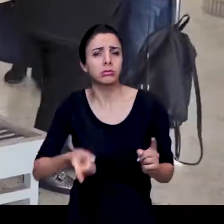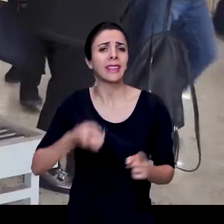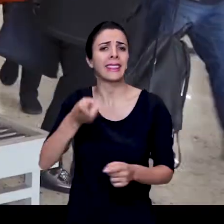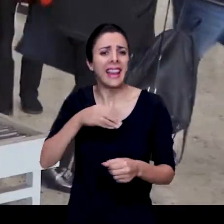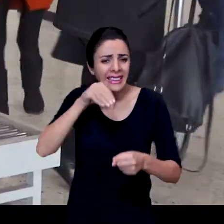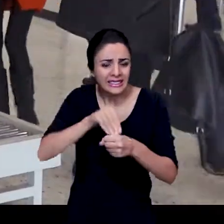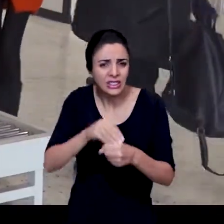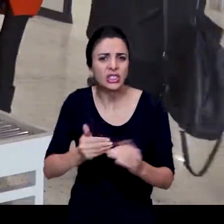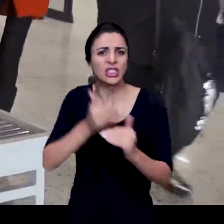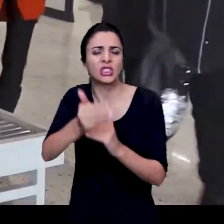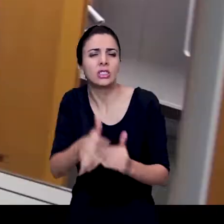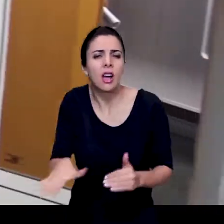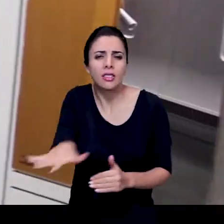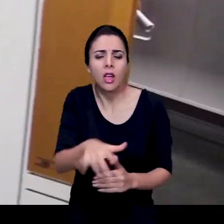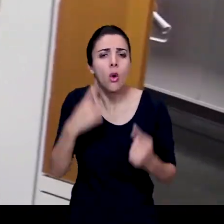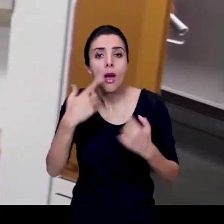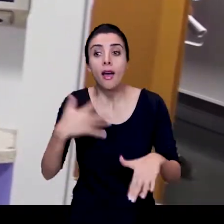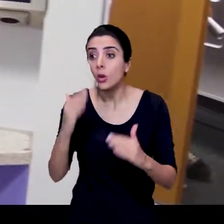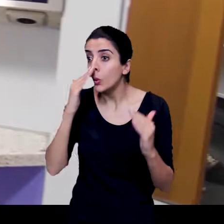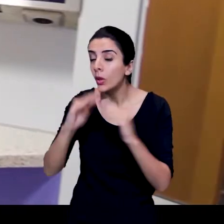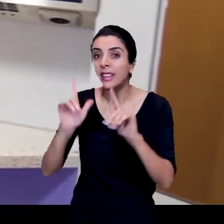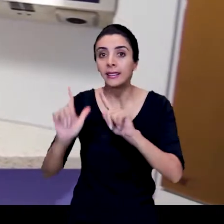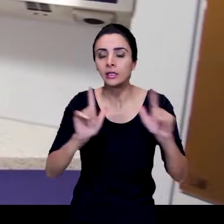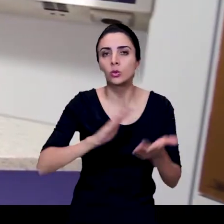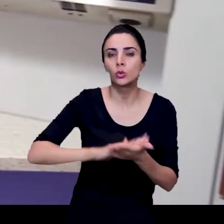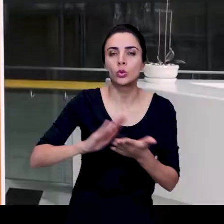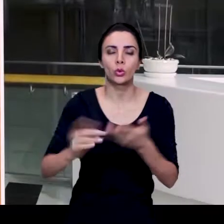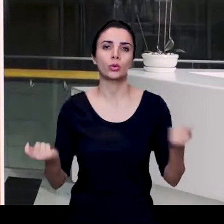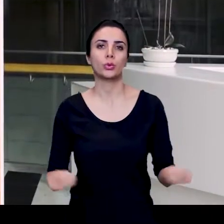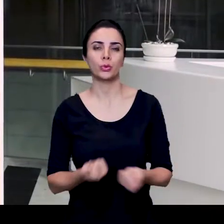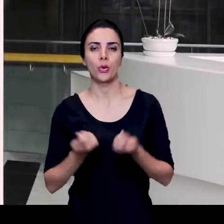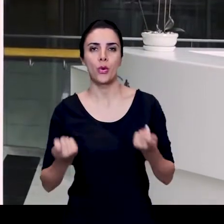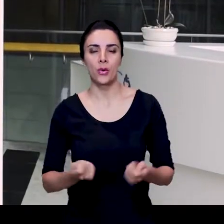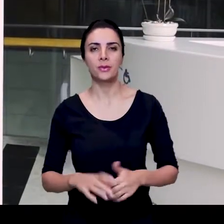ve trenler engelli yolcuların ihtiyaçlarına göre düzenleniyor.